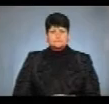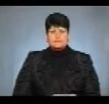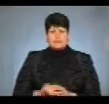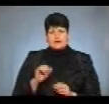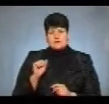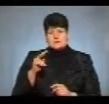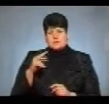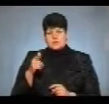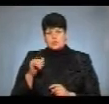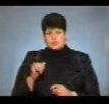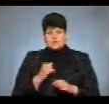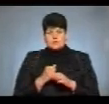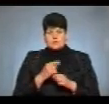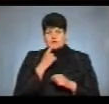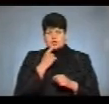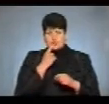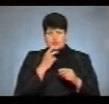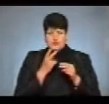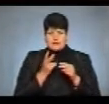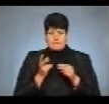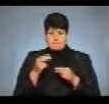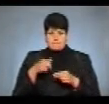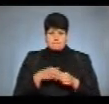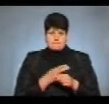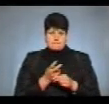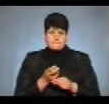Гуц вирізає червоні пелюстки з фетру.